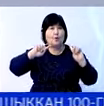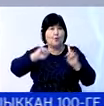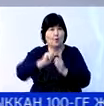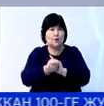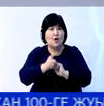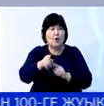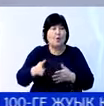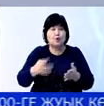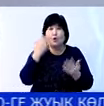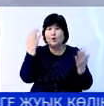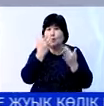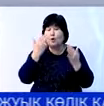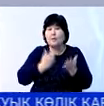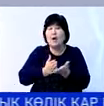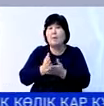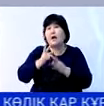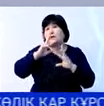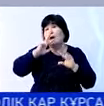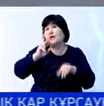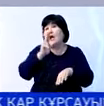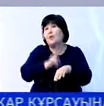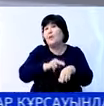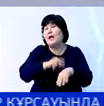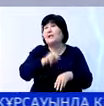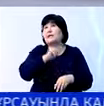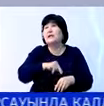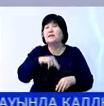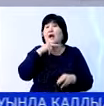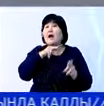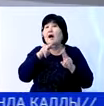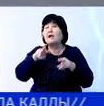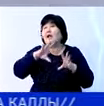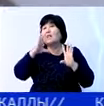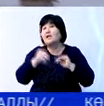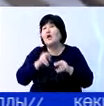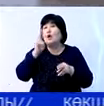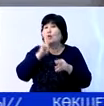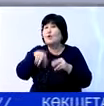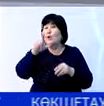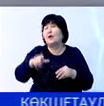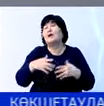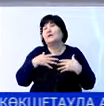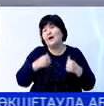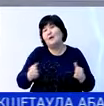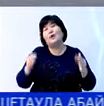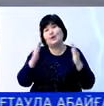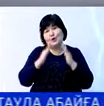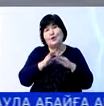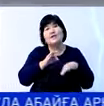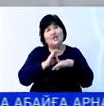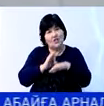байланысты олар жолды көрмей бағытынан адасқан. Полиция қызметкерлерінің қырағылығының нәтижесінде жоғалғандар дін аман үйлеріне